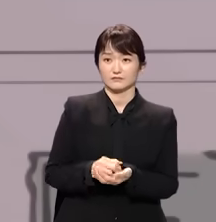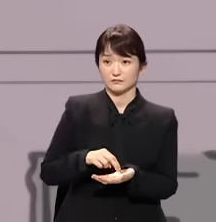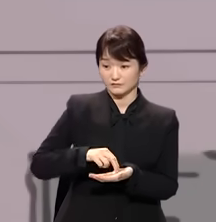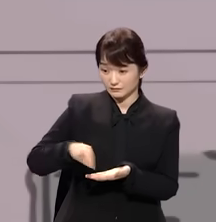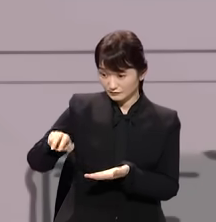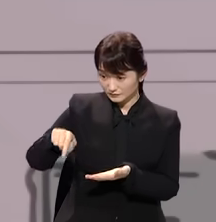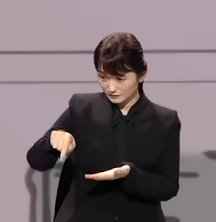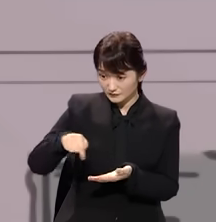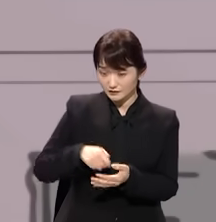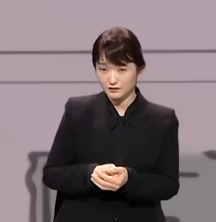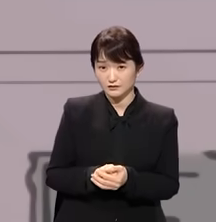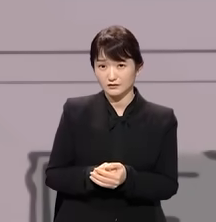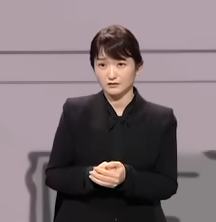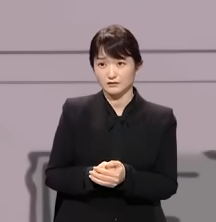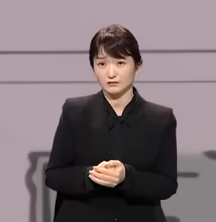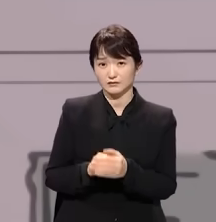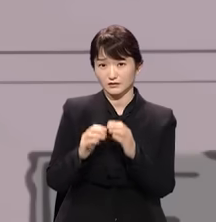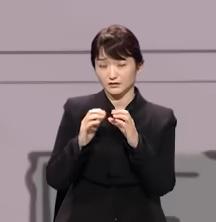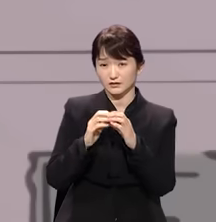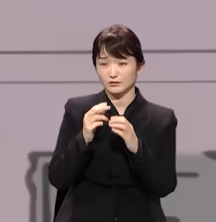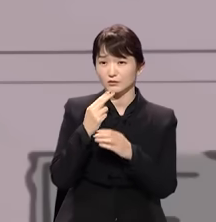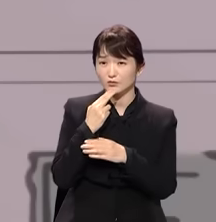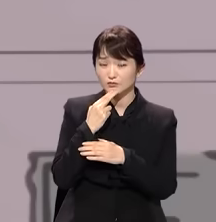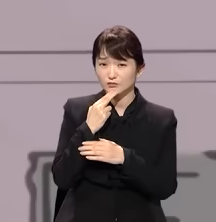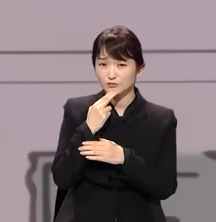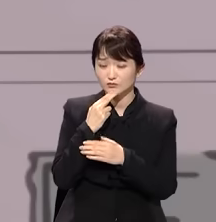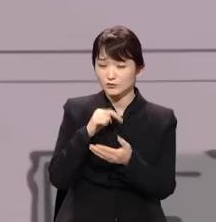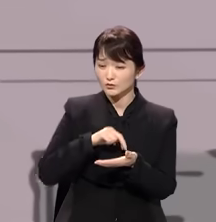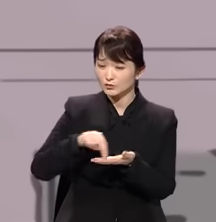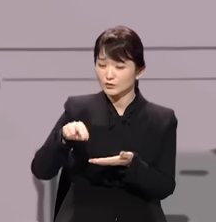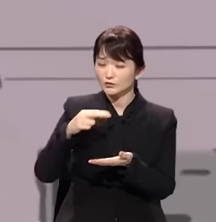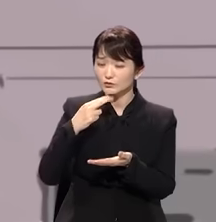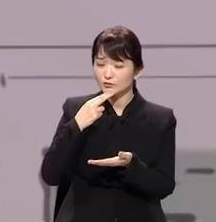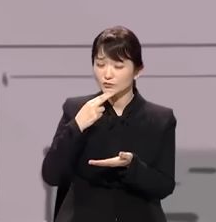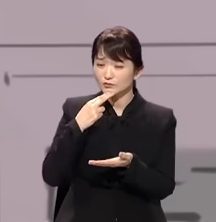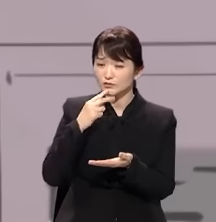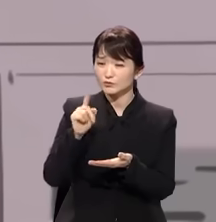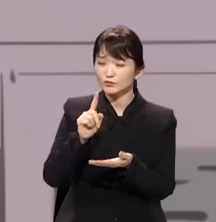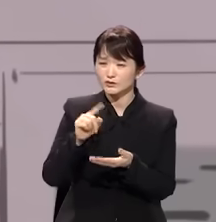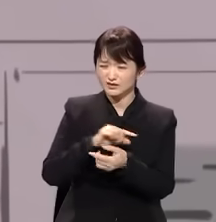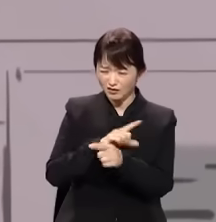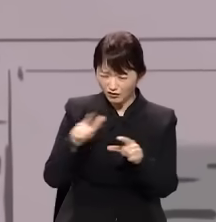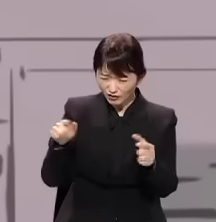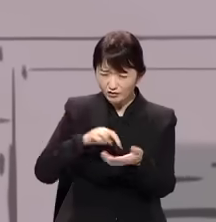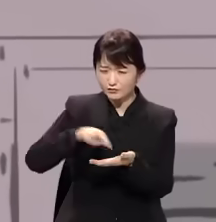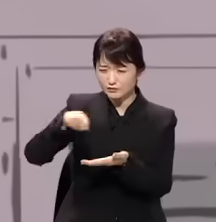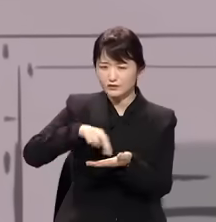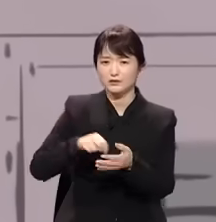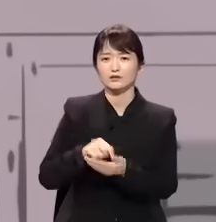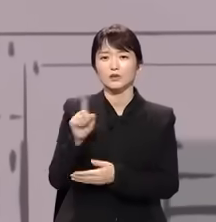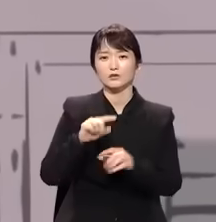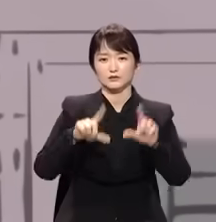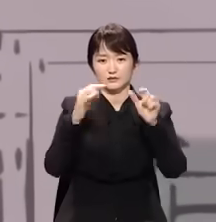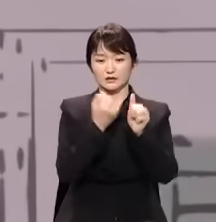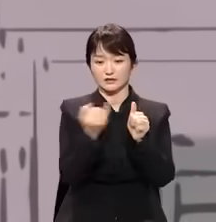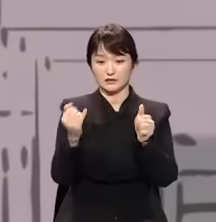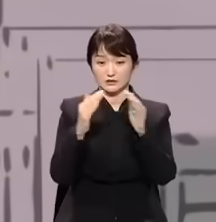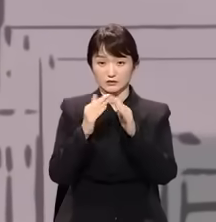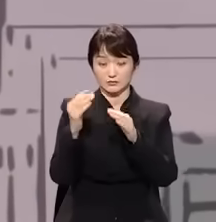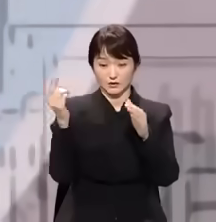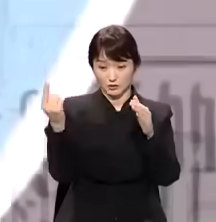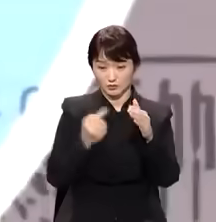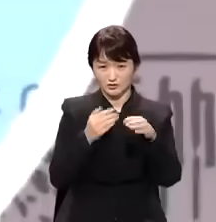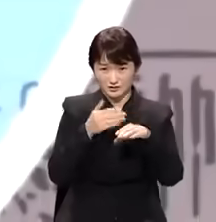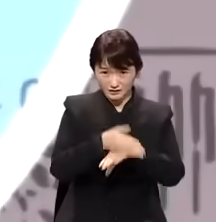대화를 못 하나 싶을 정도로 이것저것 보내는게 많습니다 그런데 어느 날은 그 아내가 늦게 집에 온 적이 있습니다 그런데 저 남자 직원이